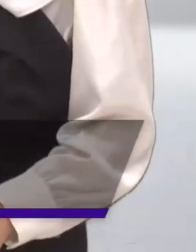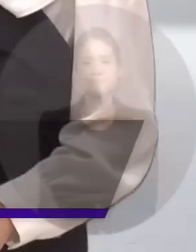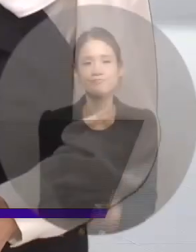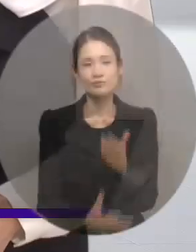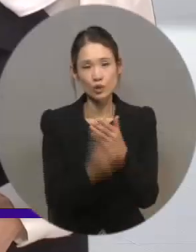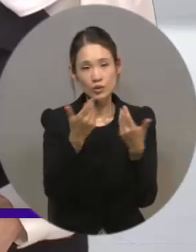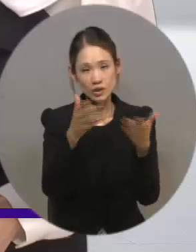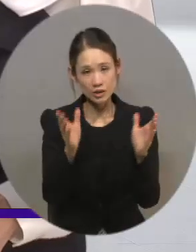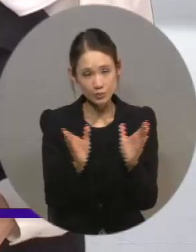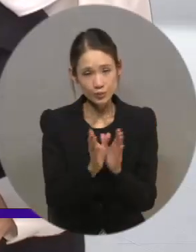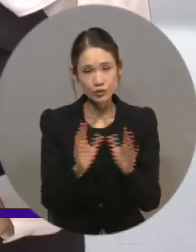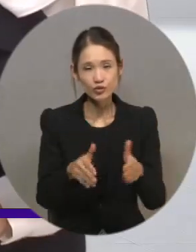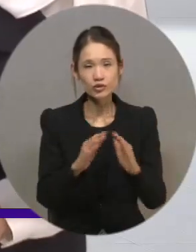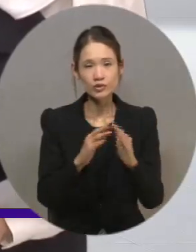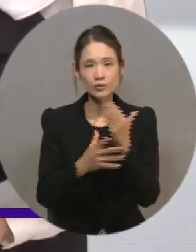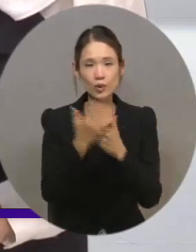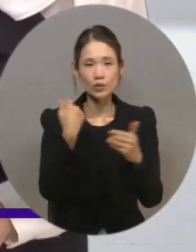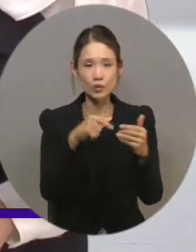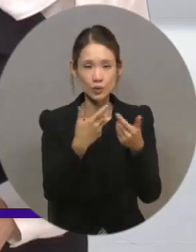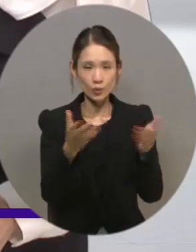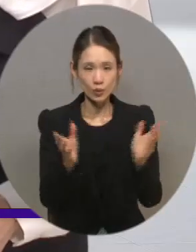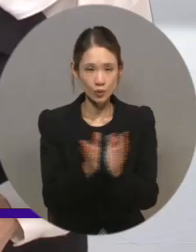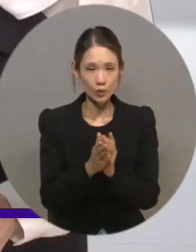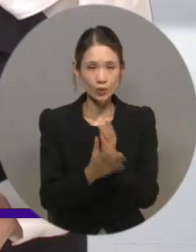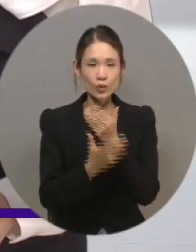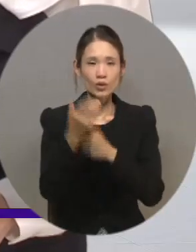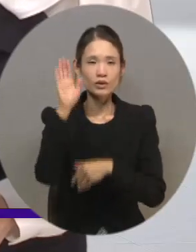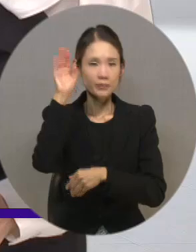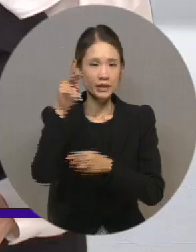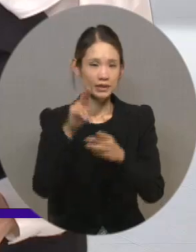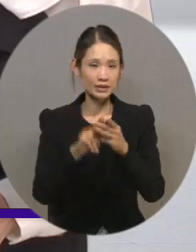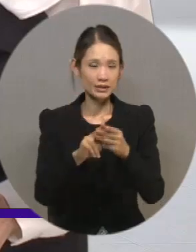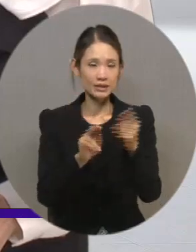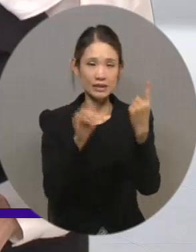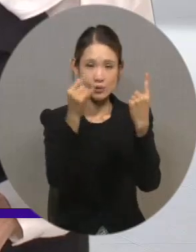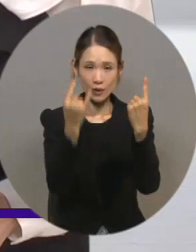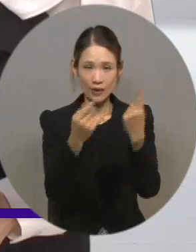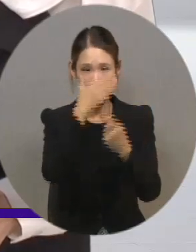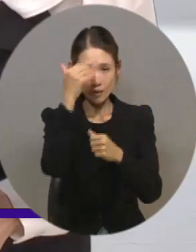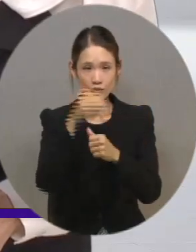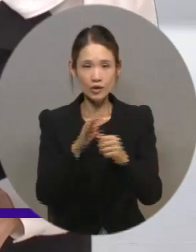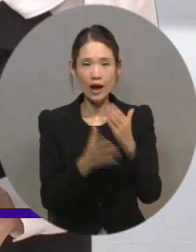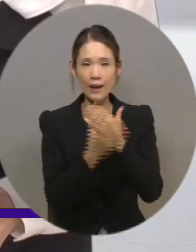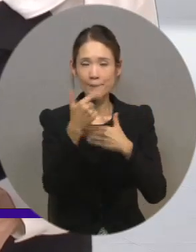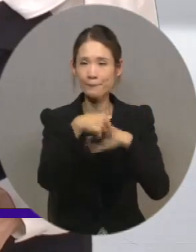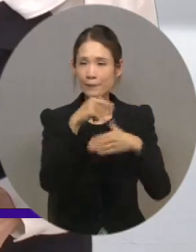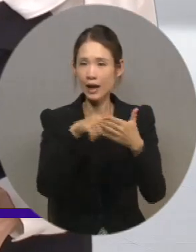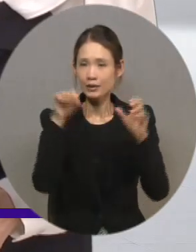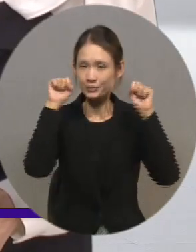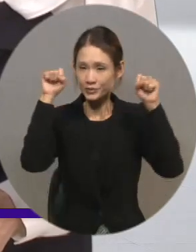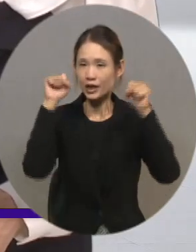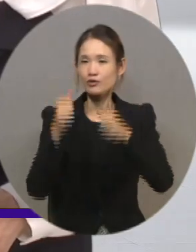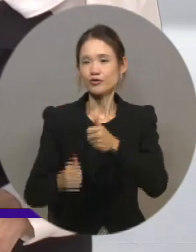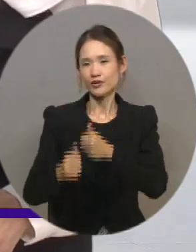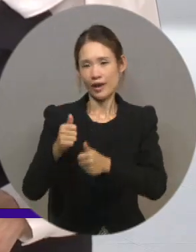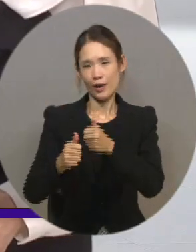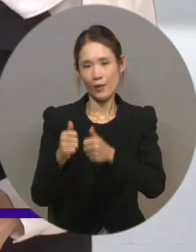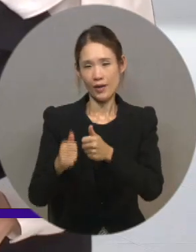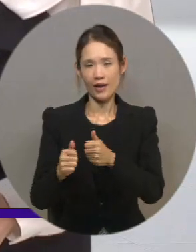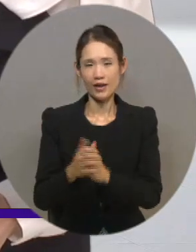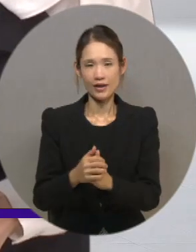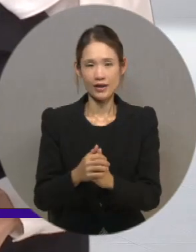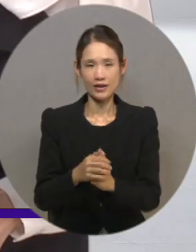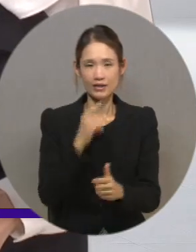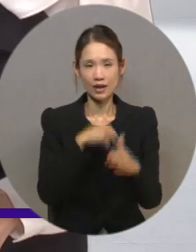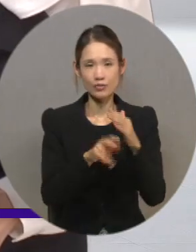통일부 국립통일교육원 한반도 통일미래센터는 제1회 탈북 청소년 한마음 체육대회를 개최했습니다.